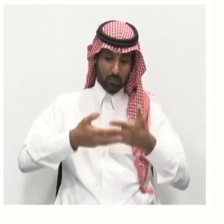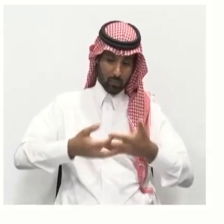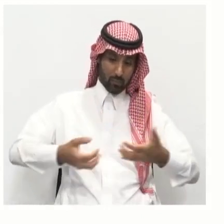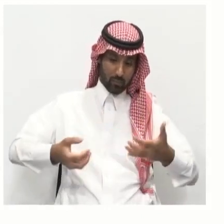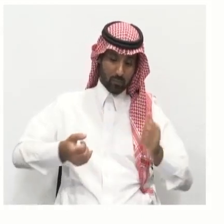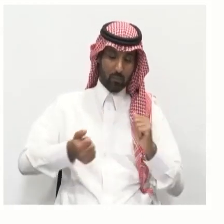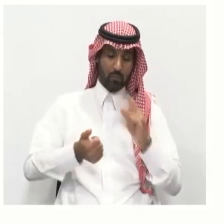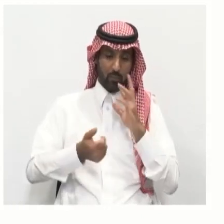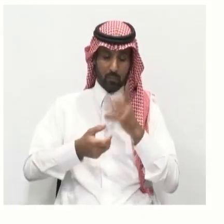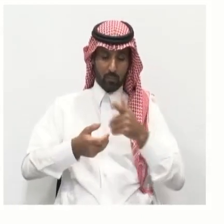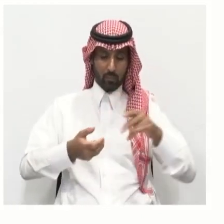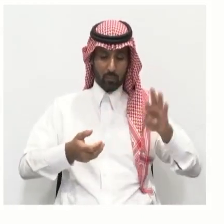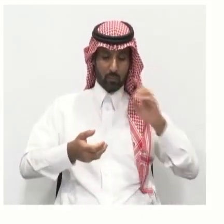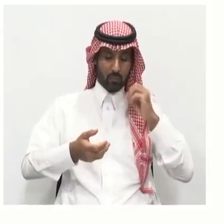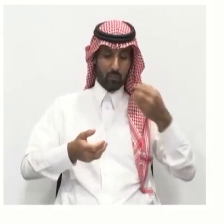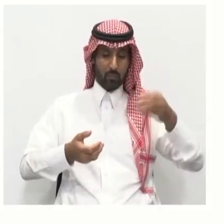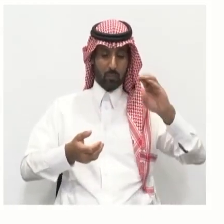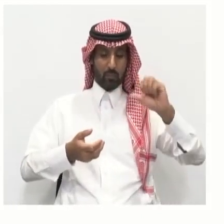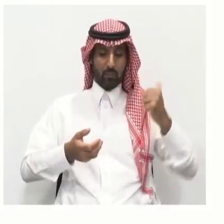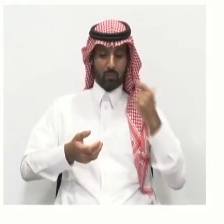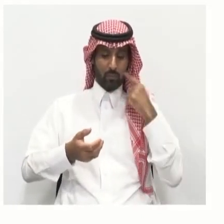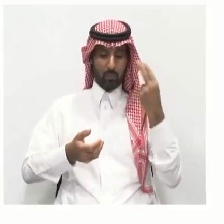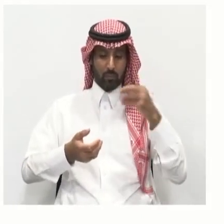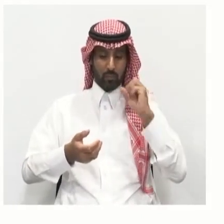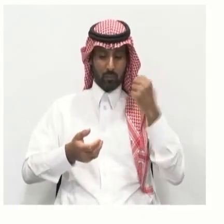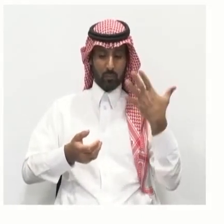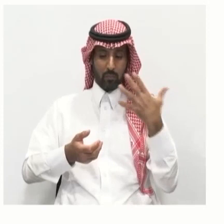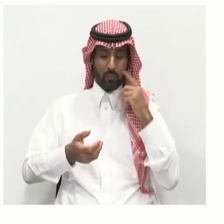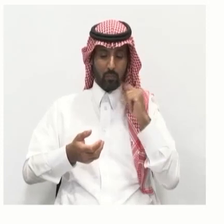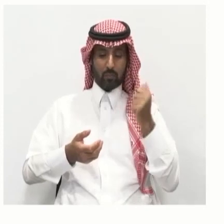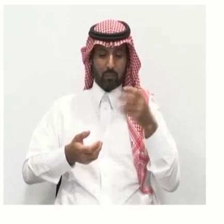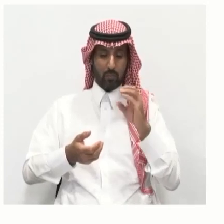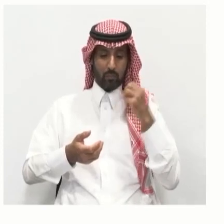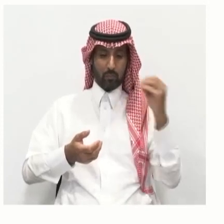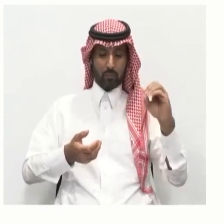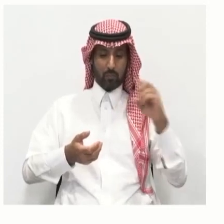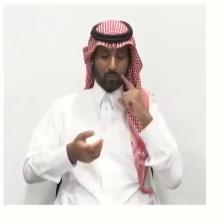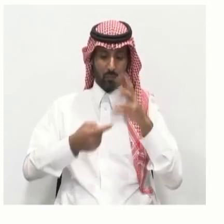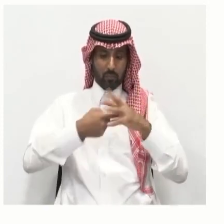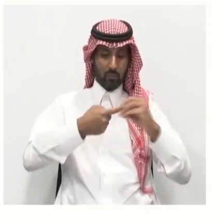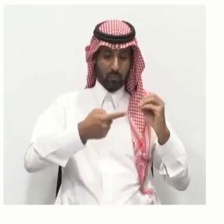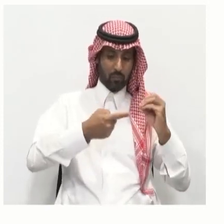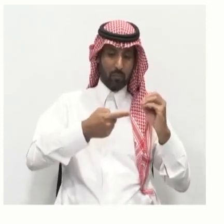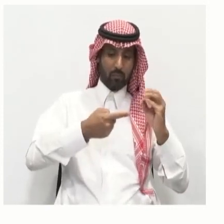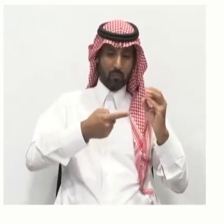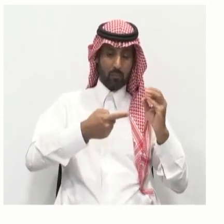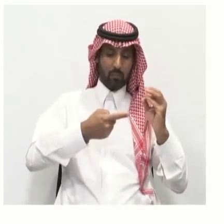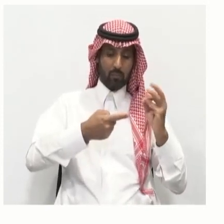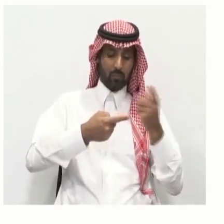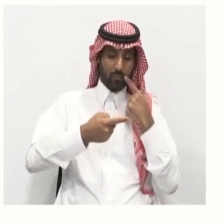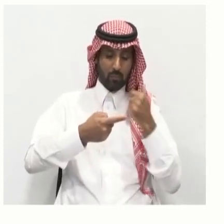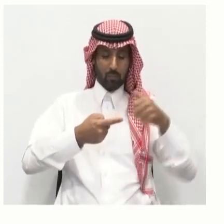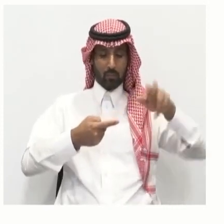الايونيه الو سي 6 اتش 5 coo هذ المين شحنتها سالبه اللي هو مين اللي هو